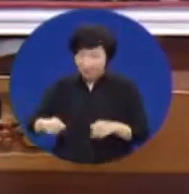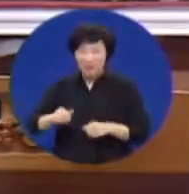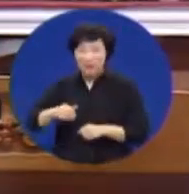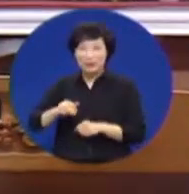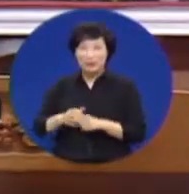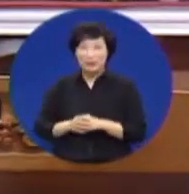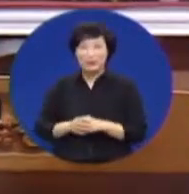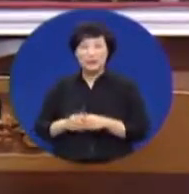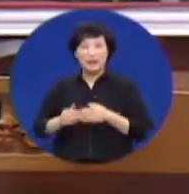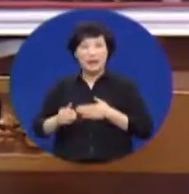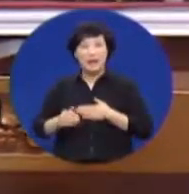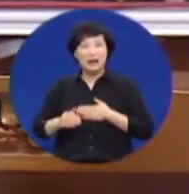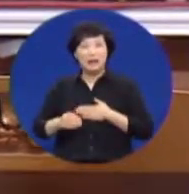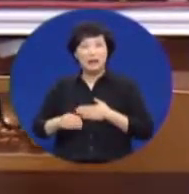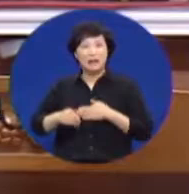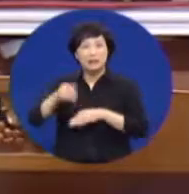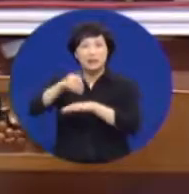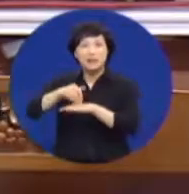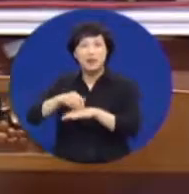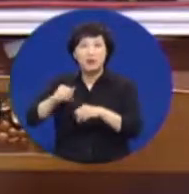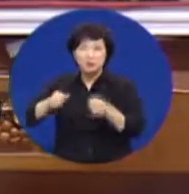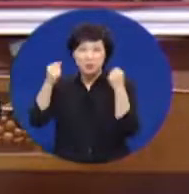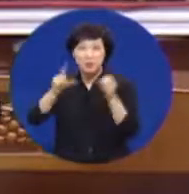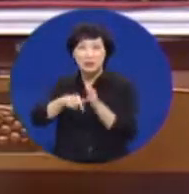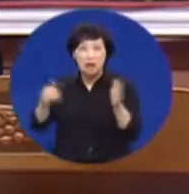훈련도 졸업할 때까지 그렇게 했잖아요.